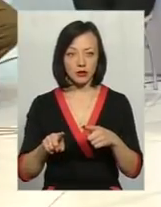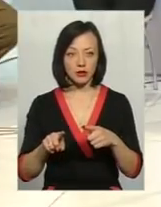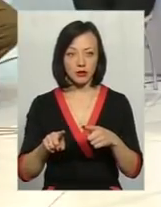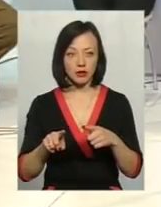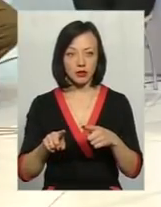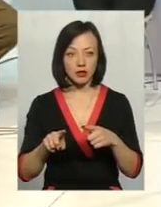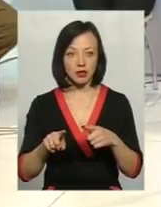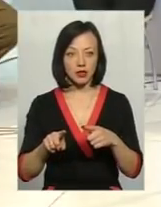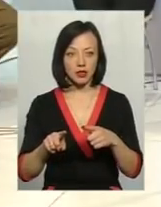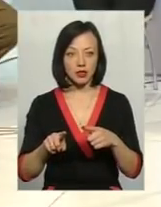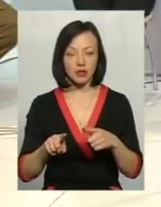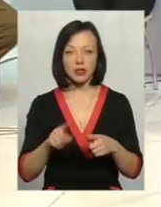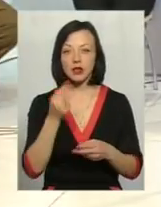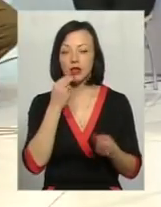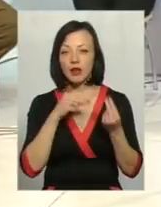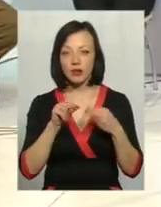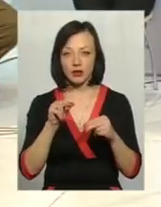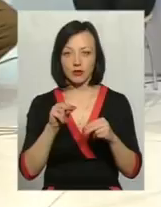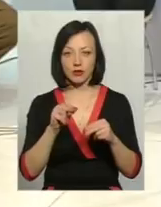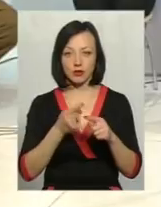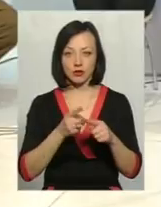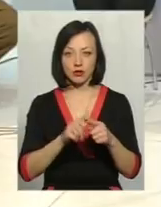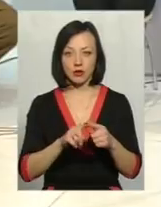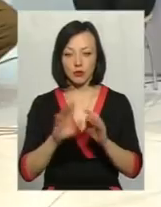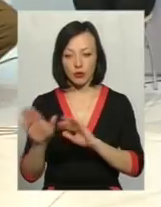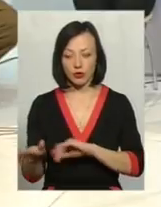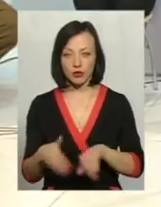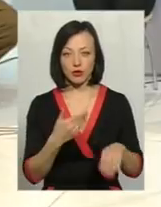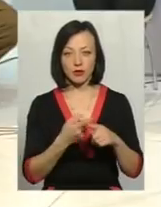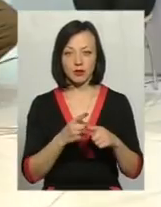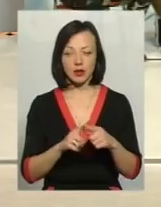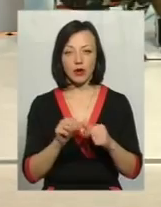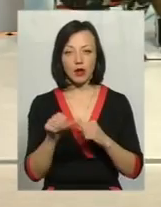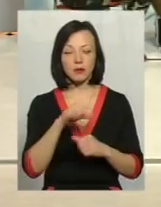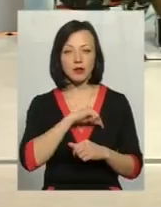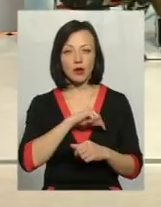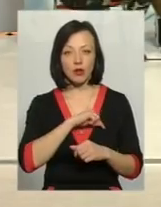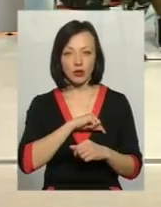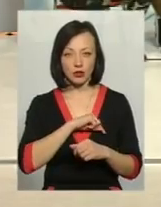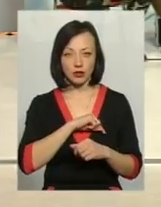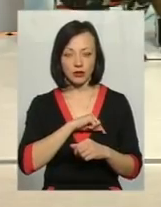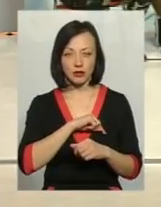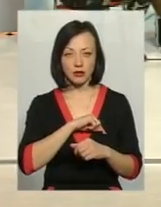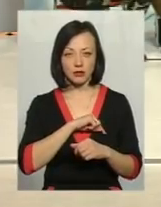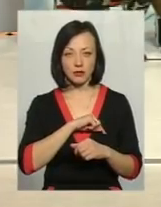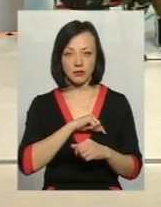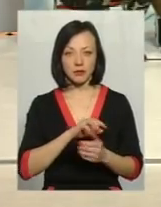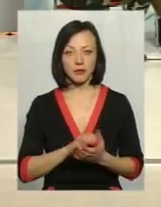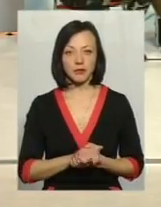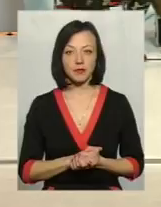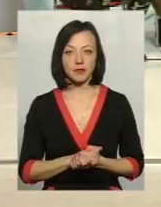як найефективніше пройшов цю сторінку, окрім психологічної?